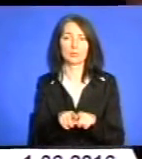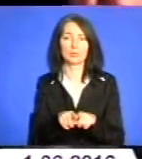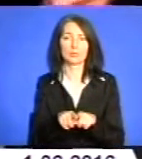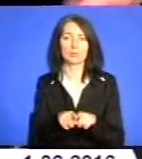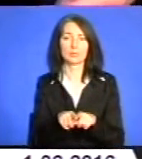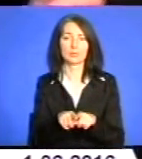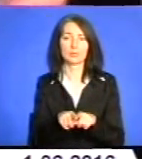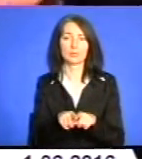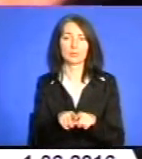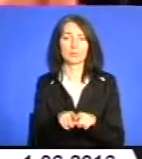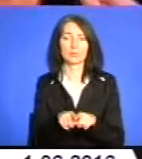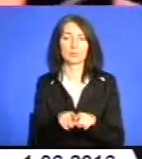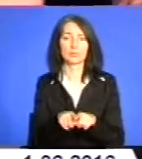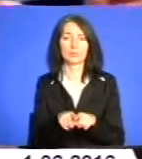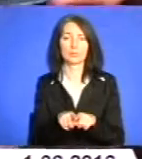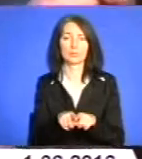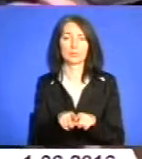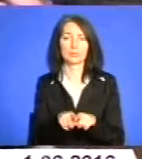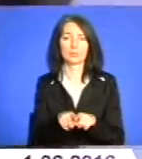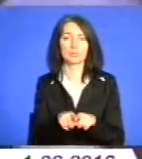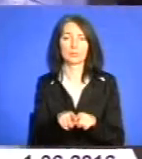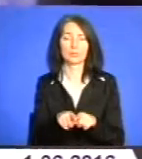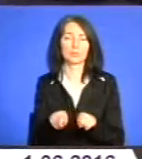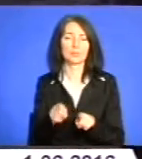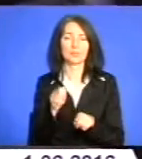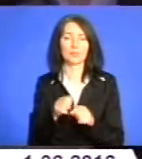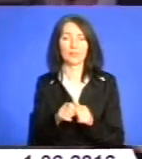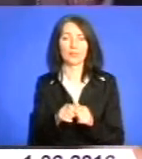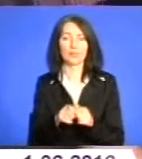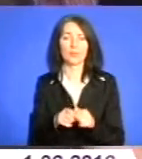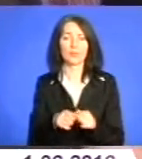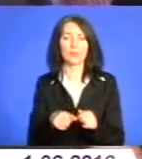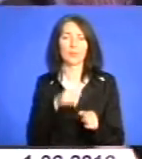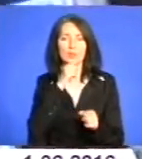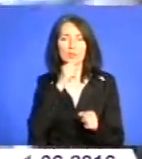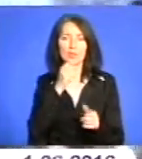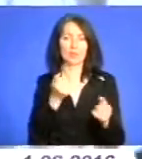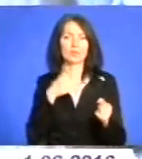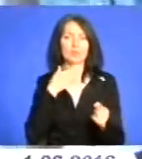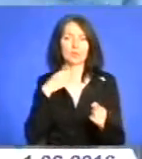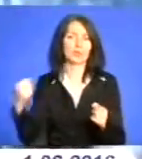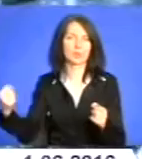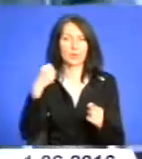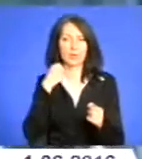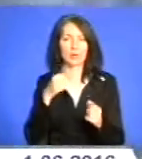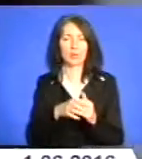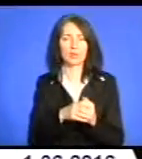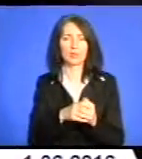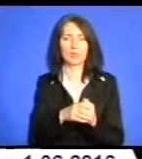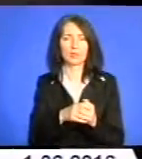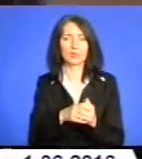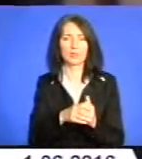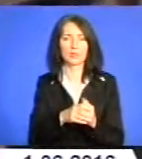розправився із порубовшою. На запитання правоохоронців, чому так вчинив, заявив, що дід мав чорну силу і порушував